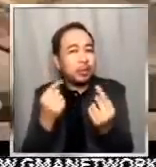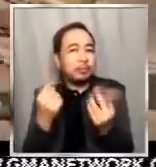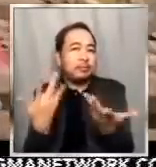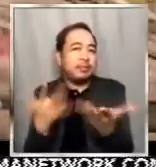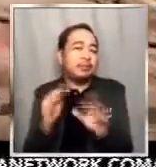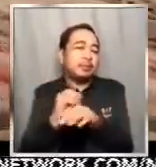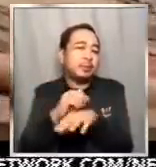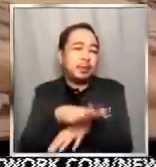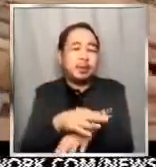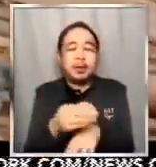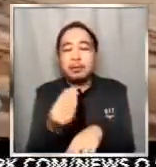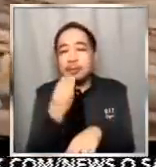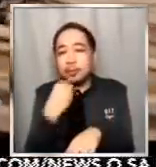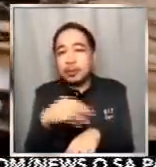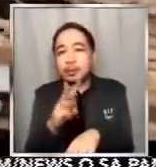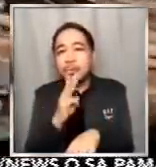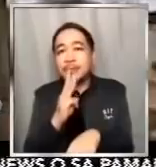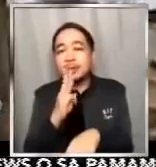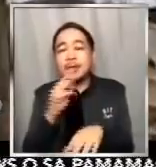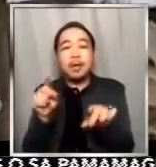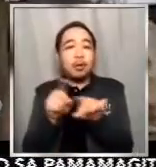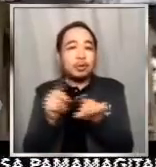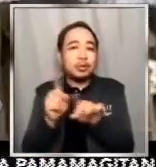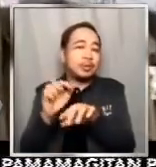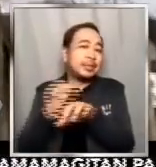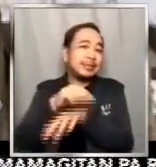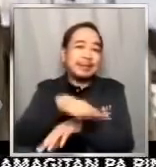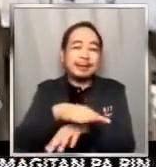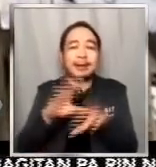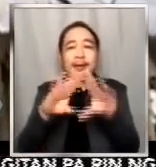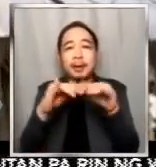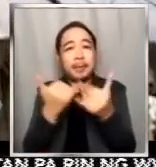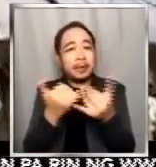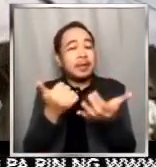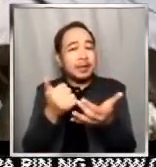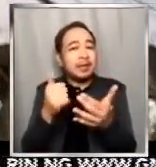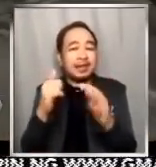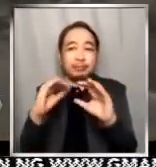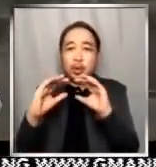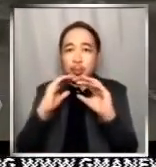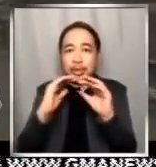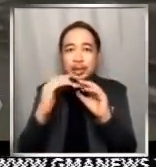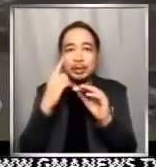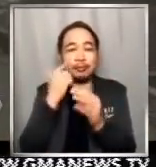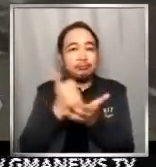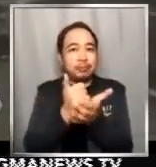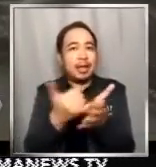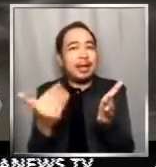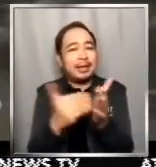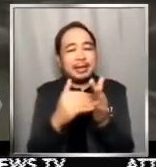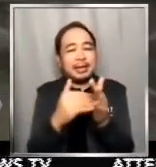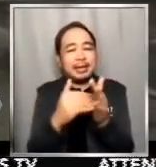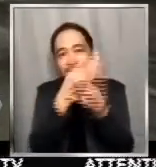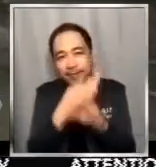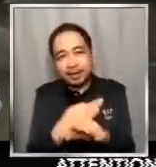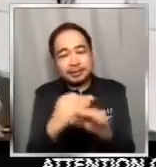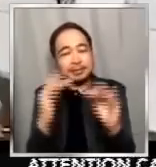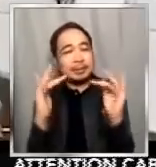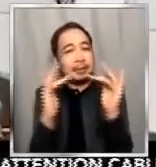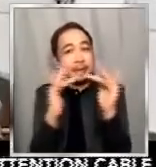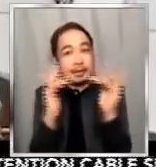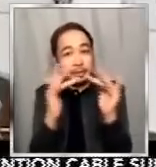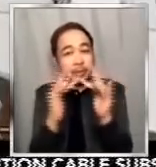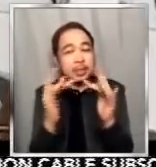dalawang pinakamalalaking telecommunications company ng tulong para maibalik ang signal doon. Sa tala ng Department of Energy, pahirapan